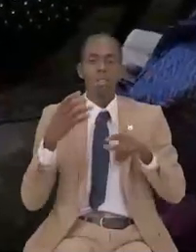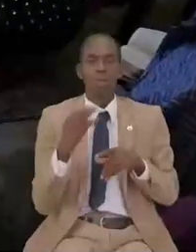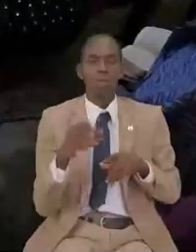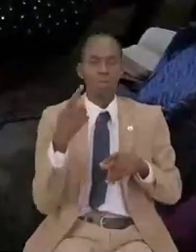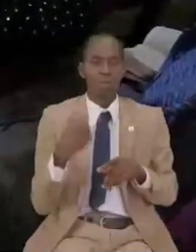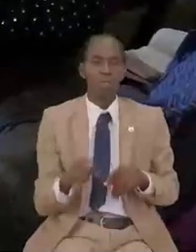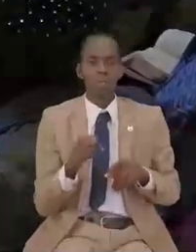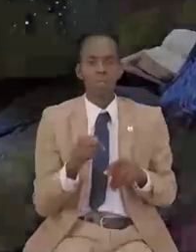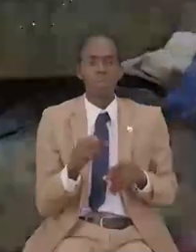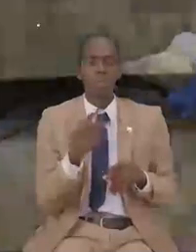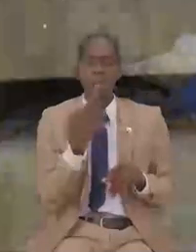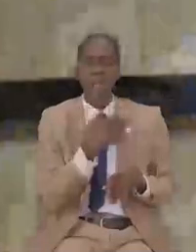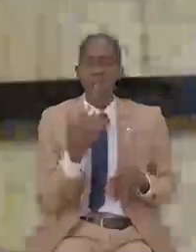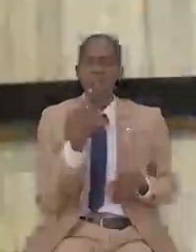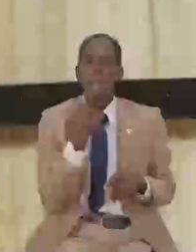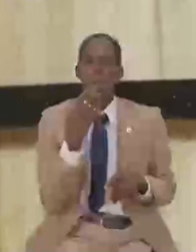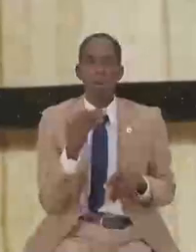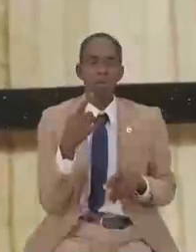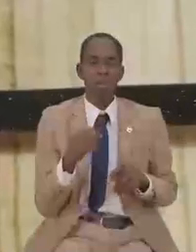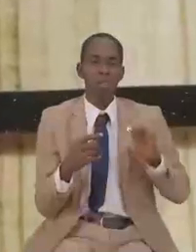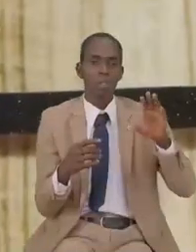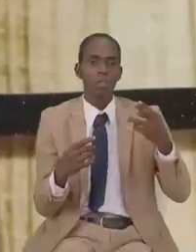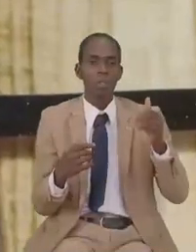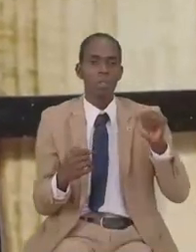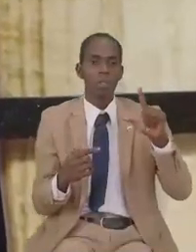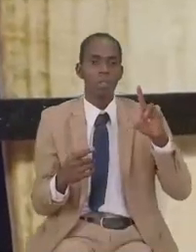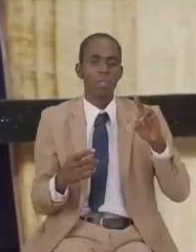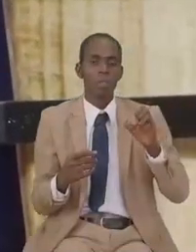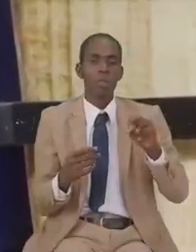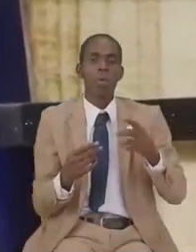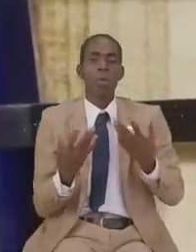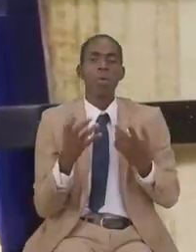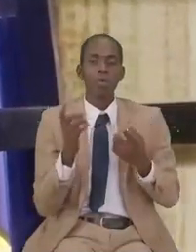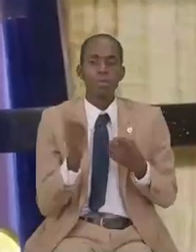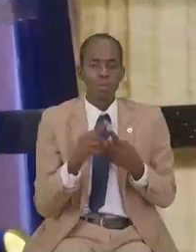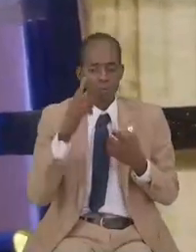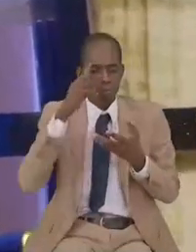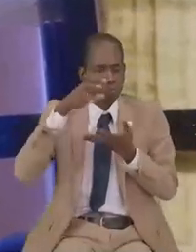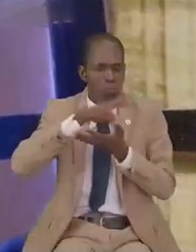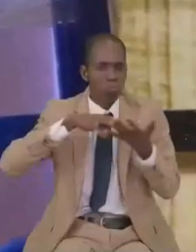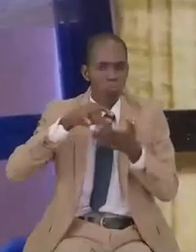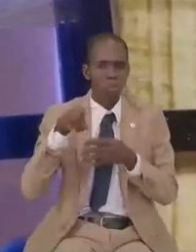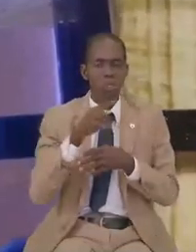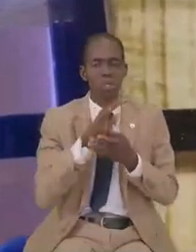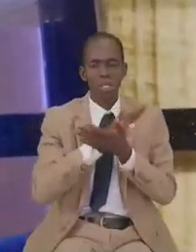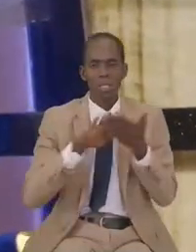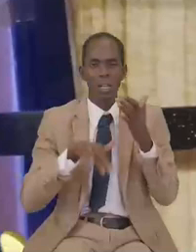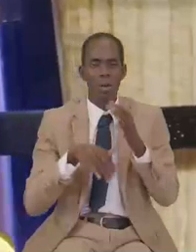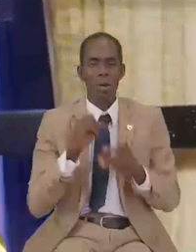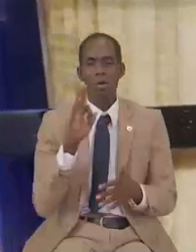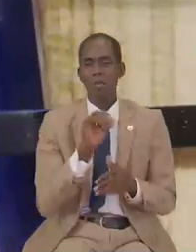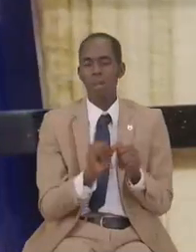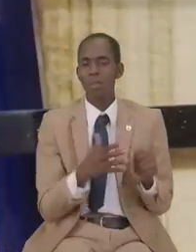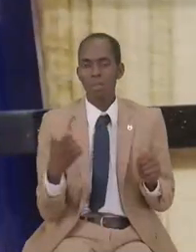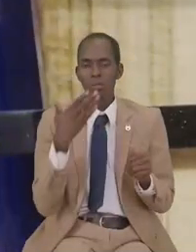Où est-ce qu'ils faisaient? Ils voudraient laver leur cerveau, ils voudraient laver de leur mémoire tout ce qu'ils